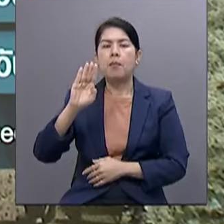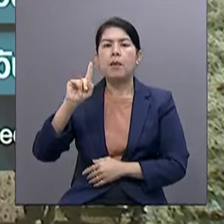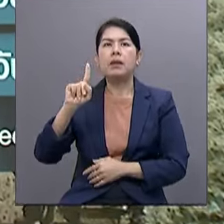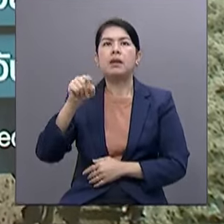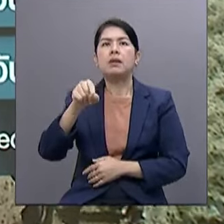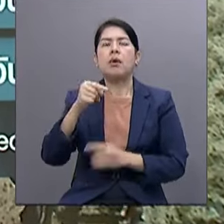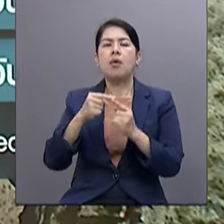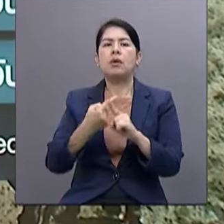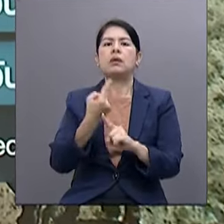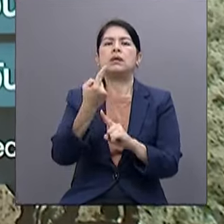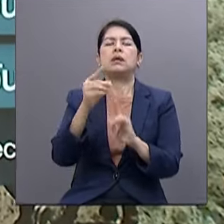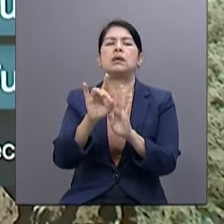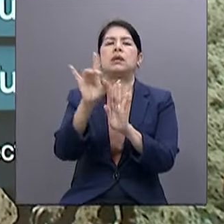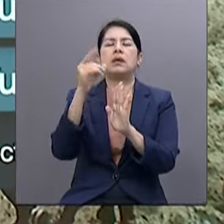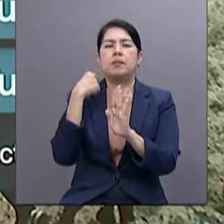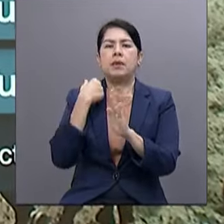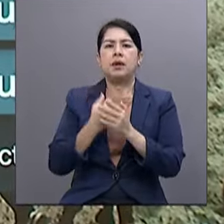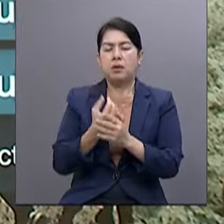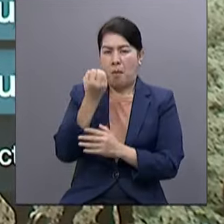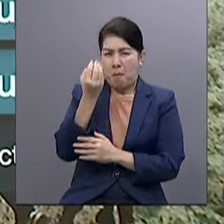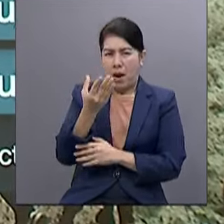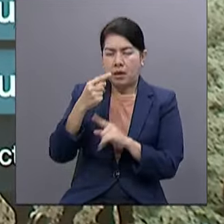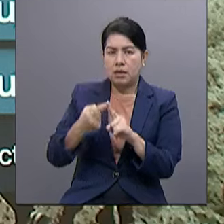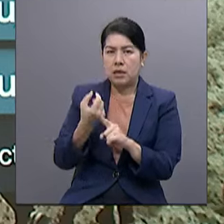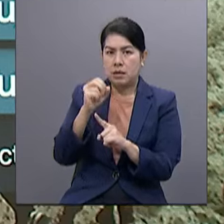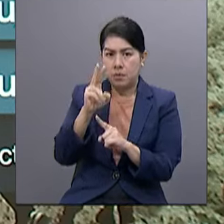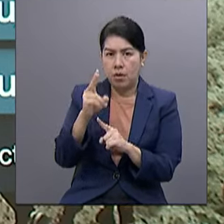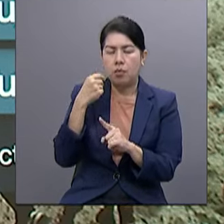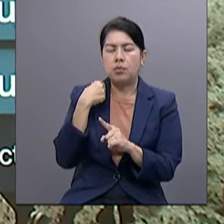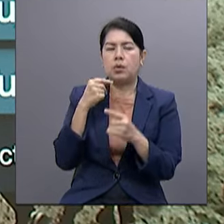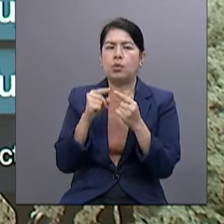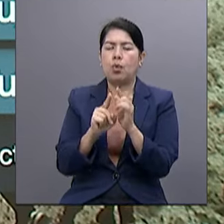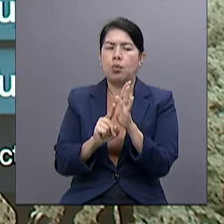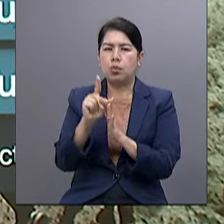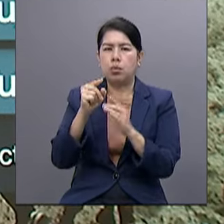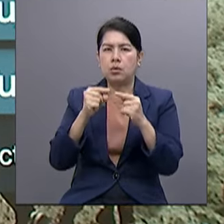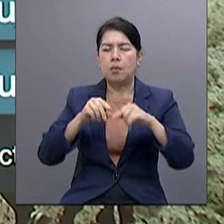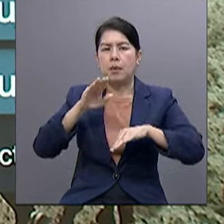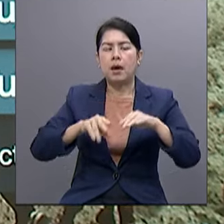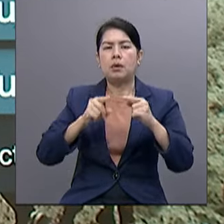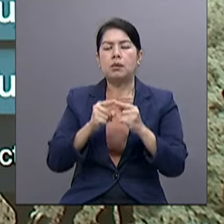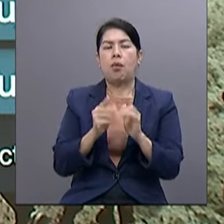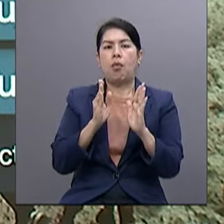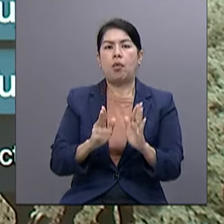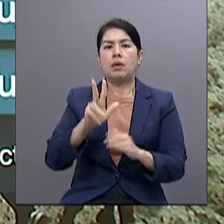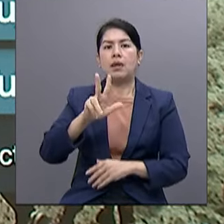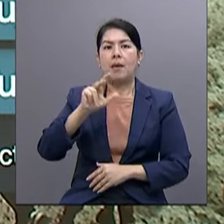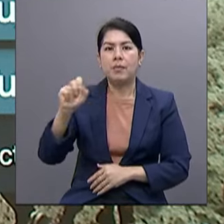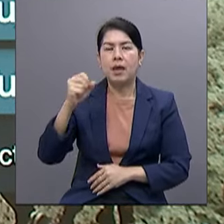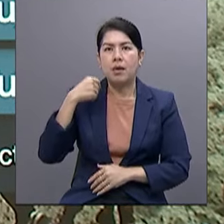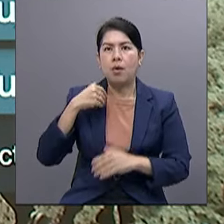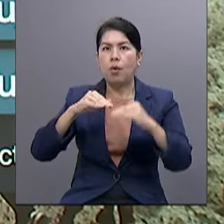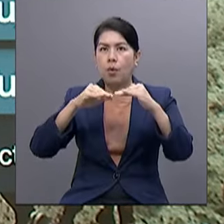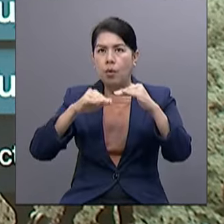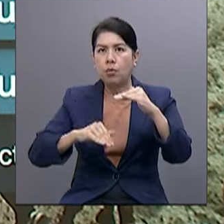น่งนะคะมากที่สุดคือในเดือนธันวาคมที่ผ่านมาตัวเลขสูงทะลุ 300,000 คนก่อนจะลดลงมาเหลือไม่ถึง 200,000